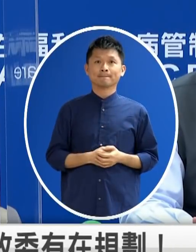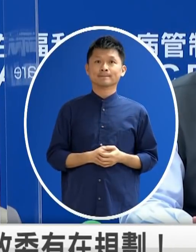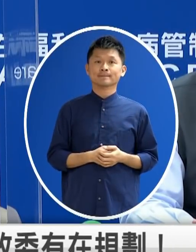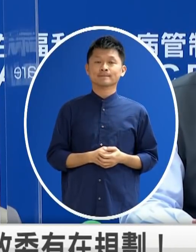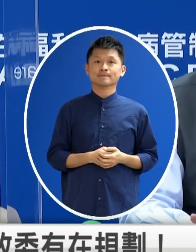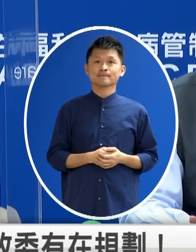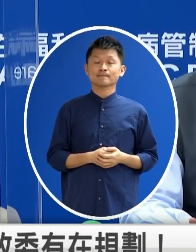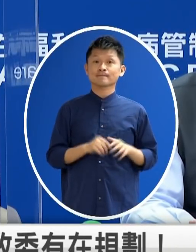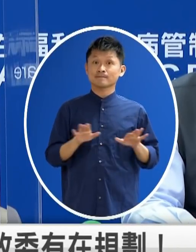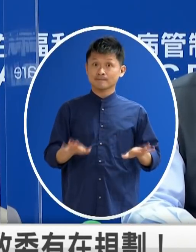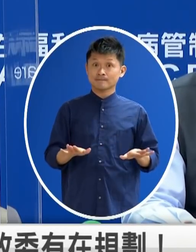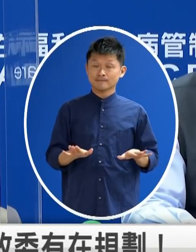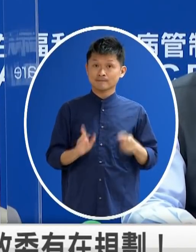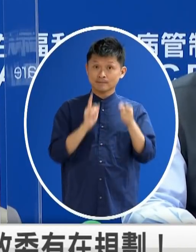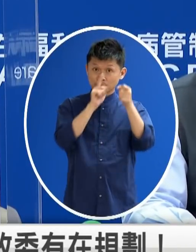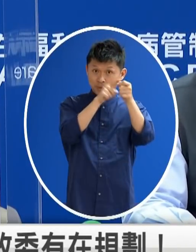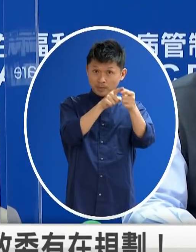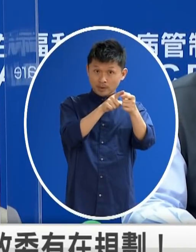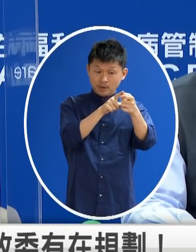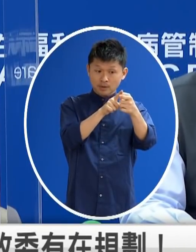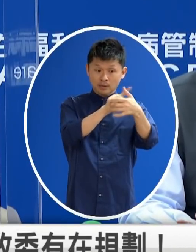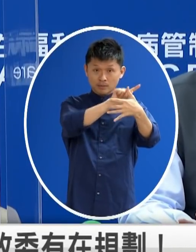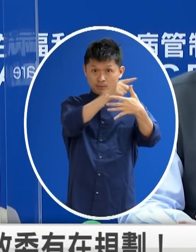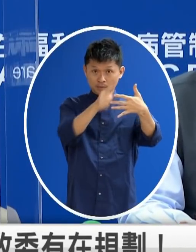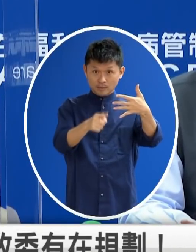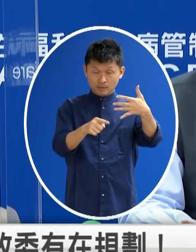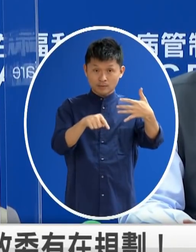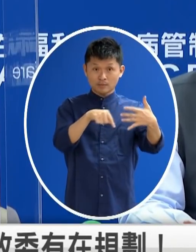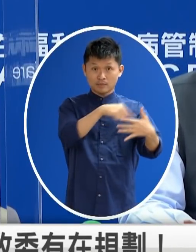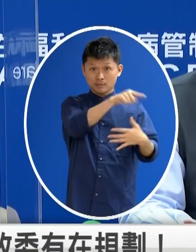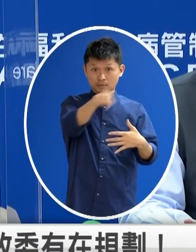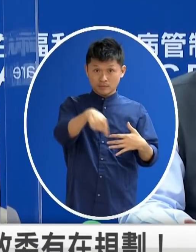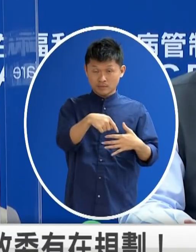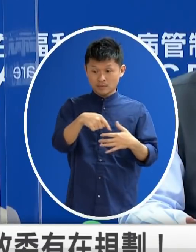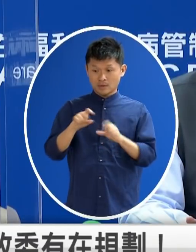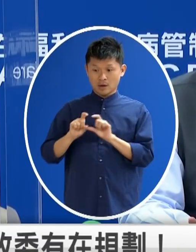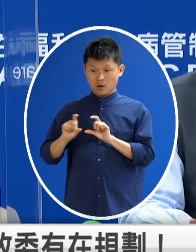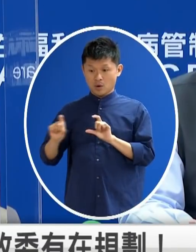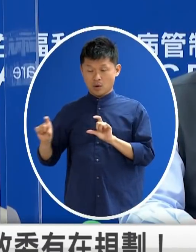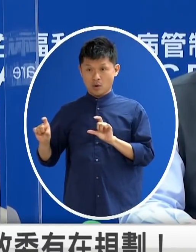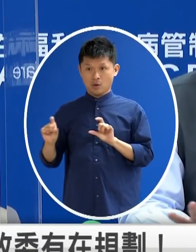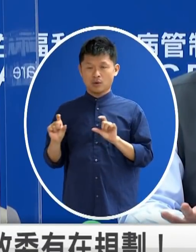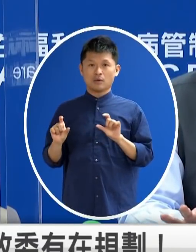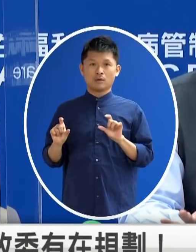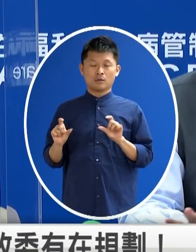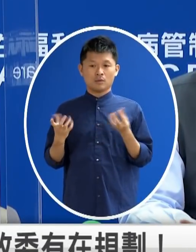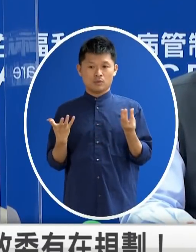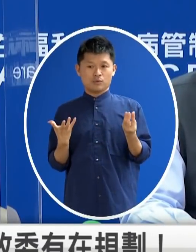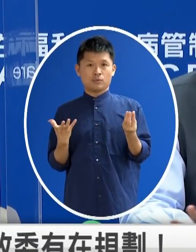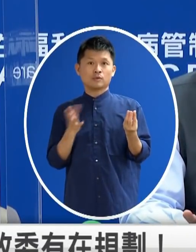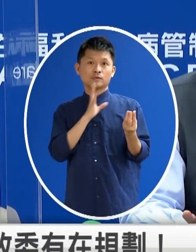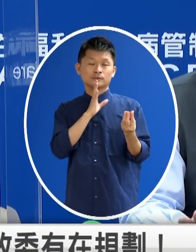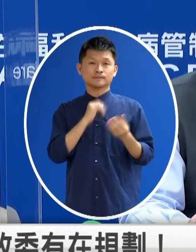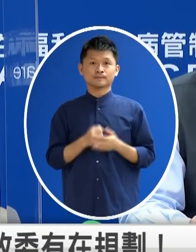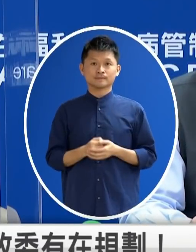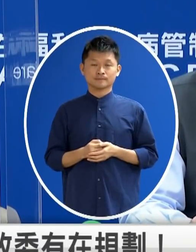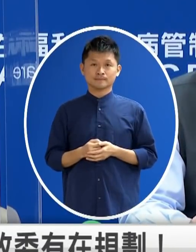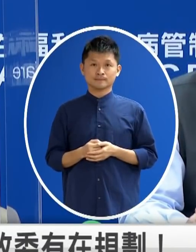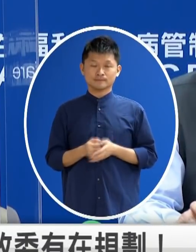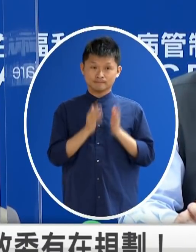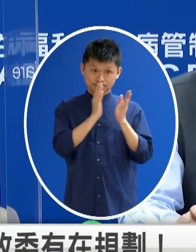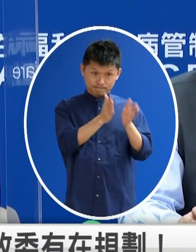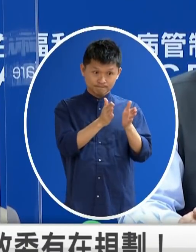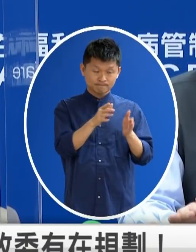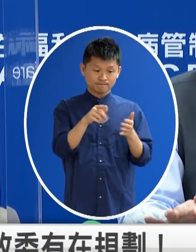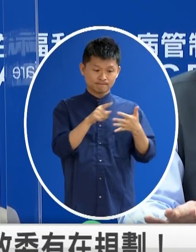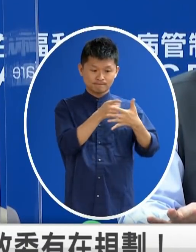会比目标群还是会比供应的疫苗要多，好，所以这里面还是希望能够就着我们供应的对